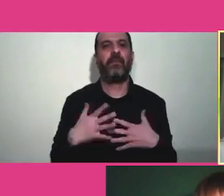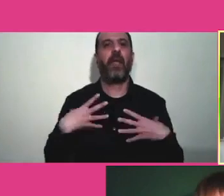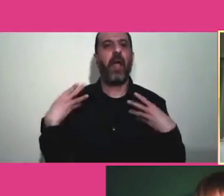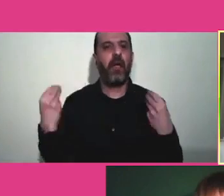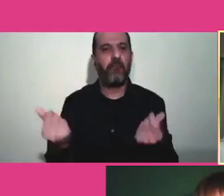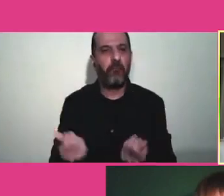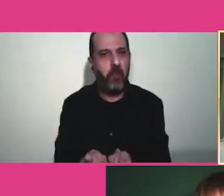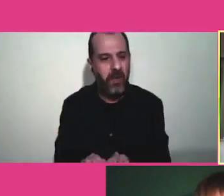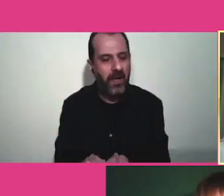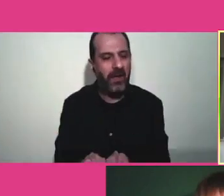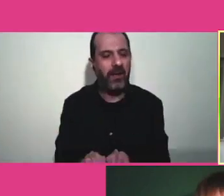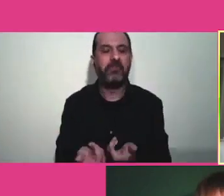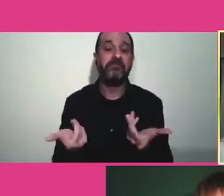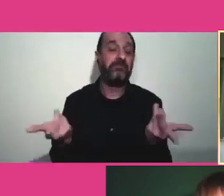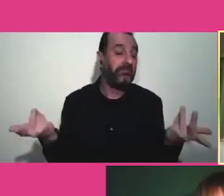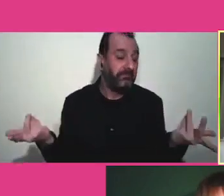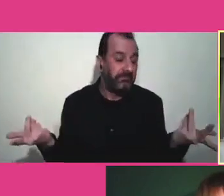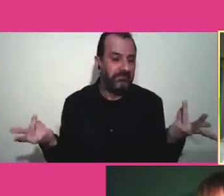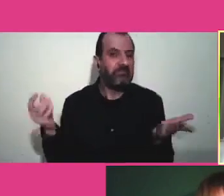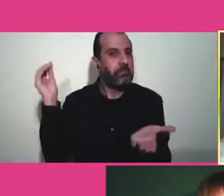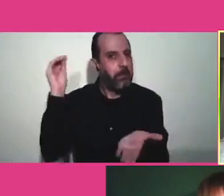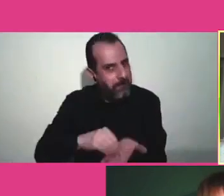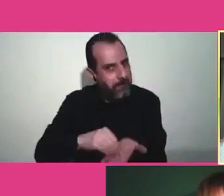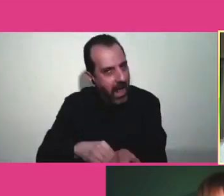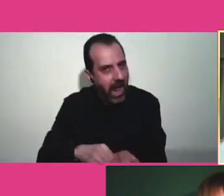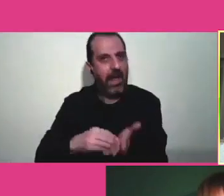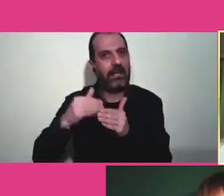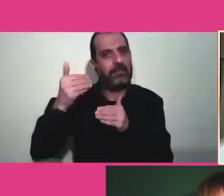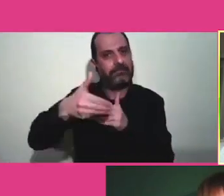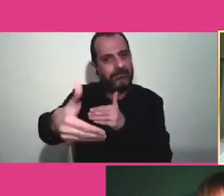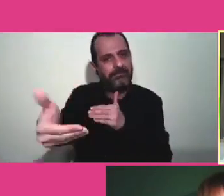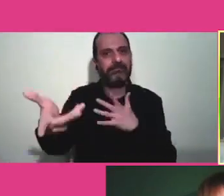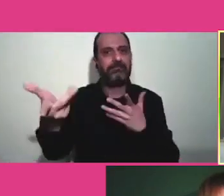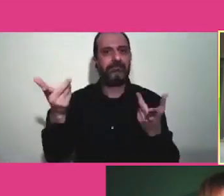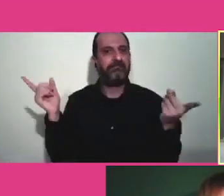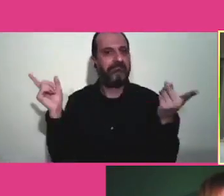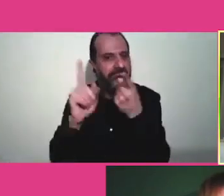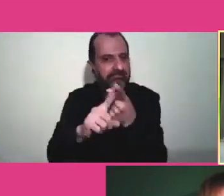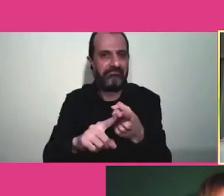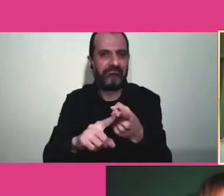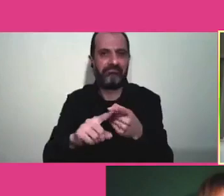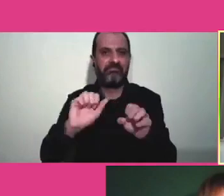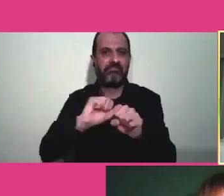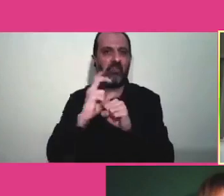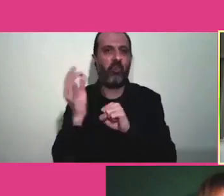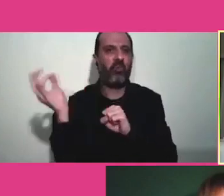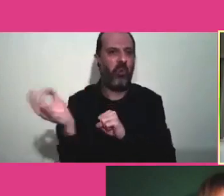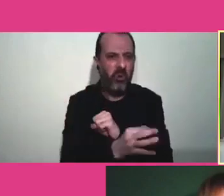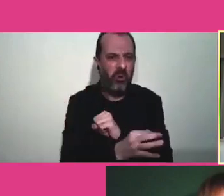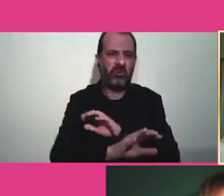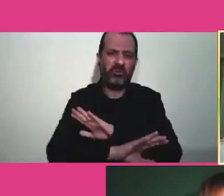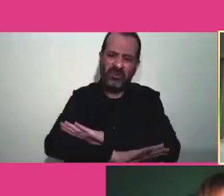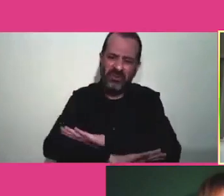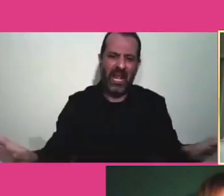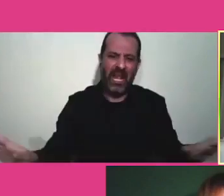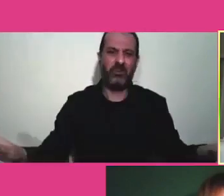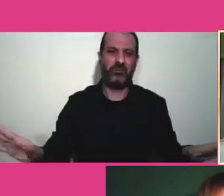Ευχόμαστε σύντομα να μπορέσουμε να βρεθούμε έτσι από κοντά, χωρίς τον κορονοϊό και όσα μας χωρίζουν.